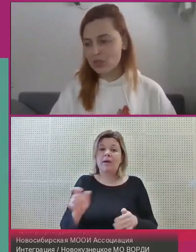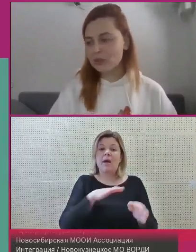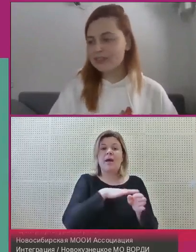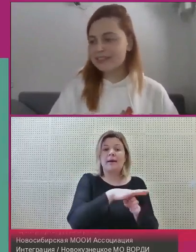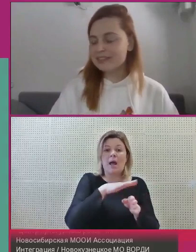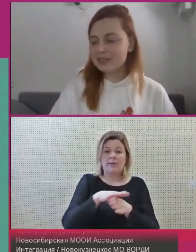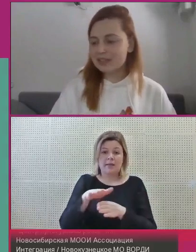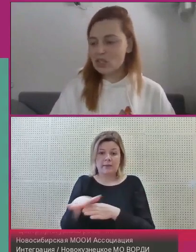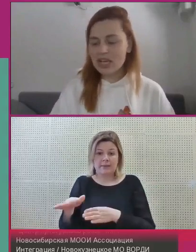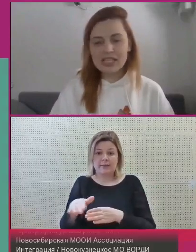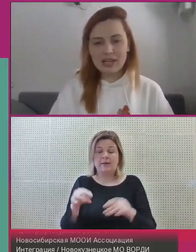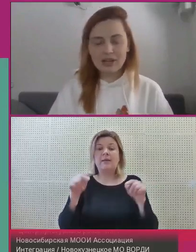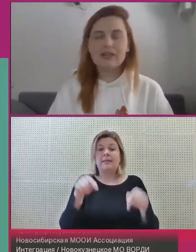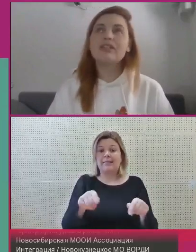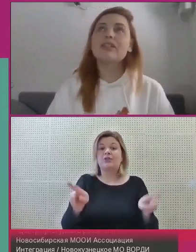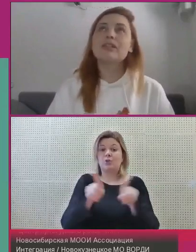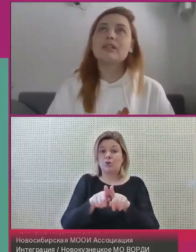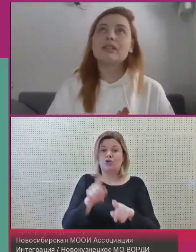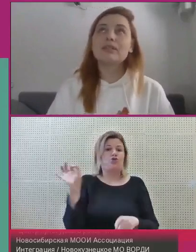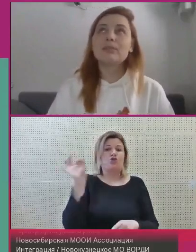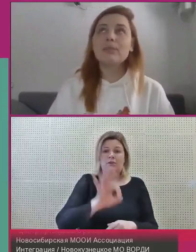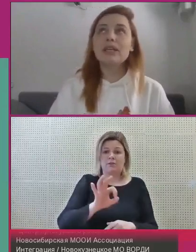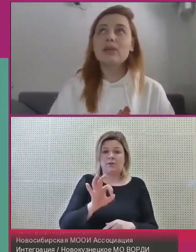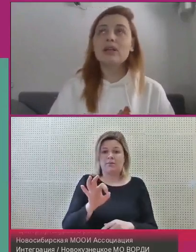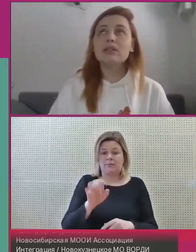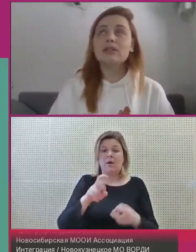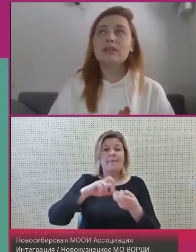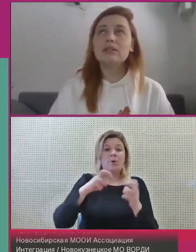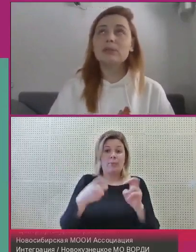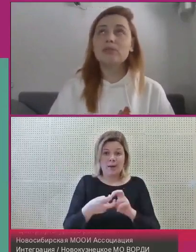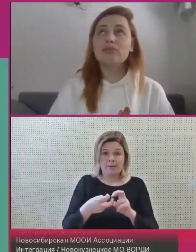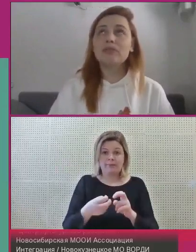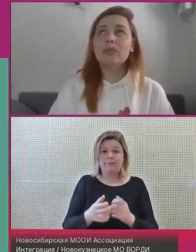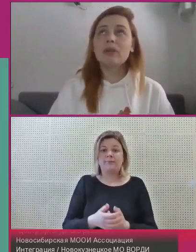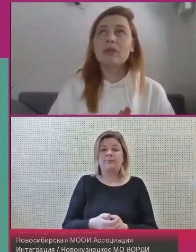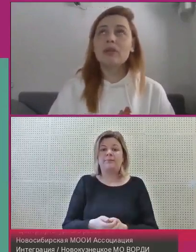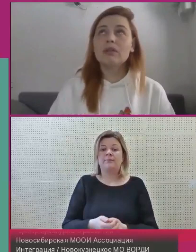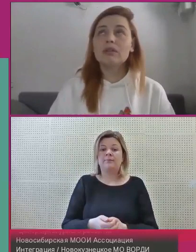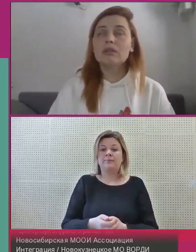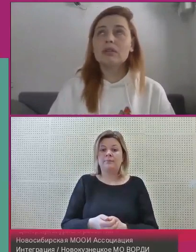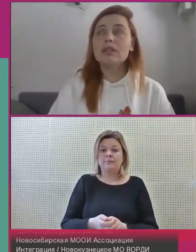Здесь тоже частая проблема